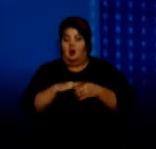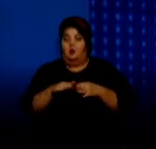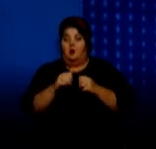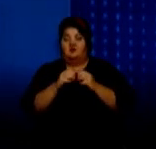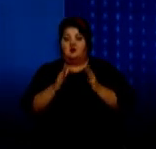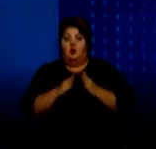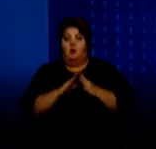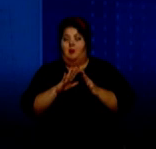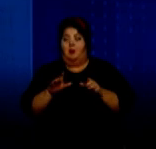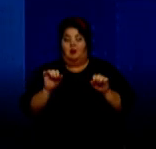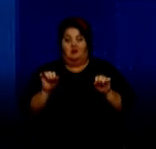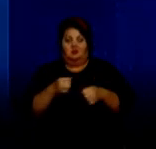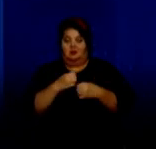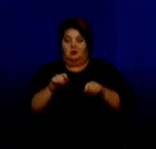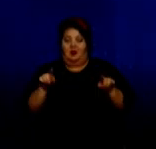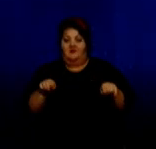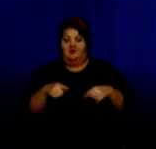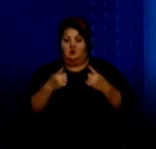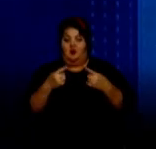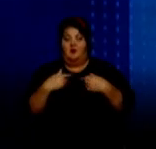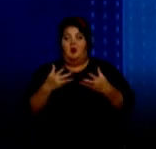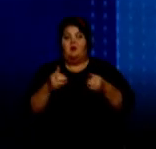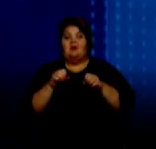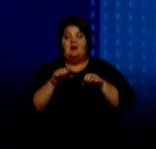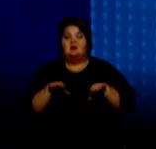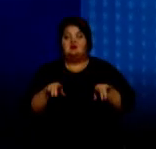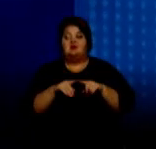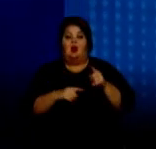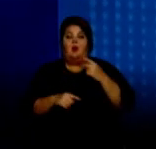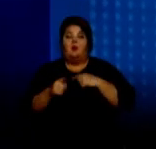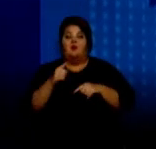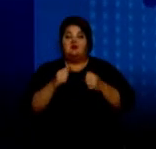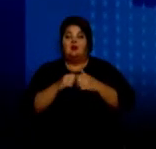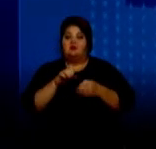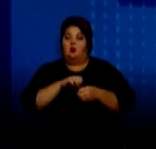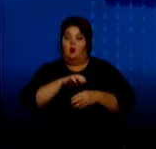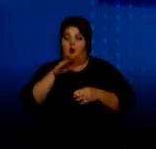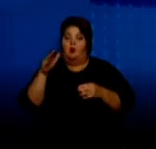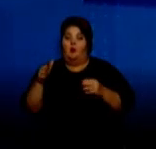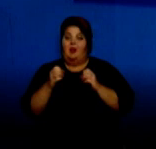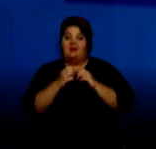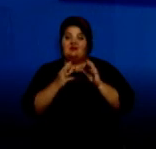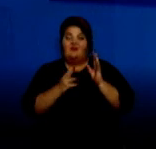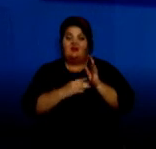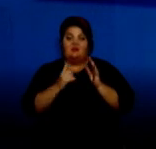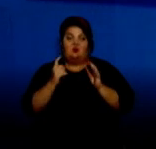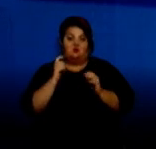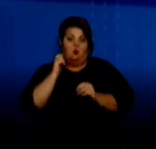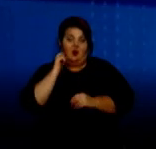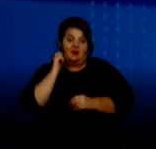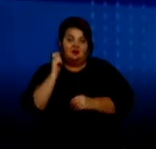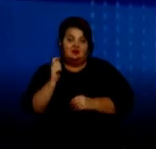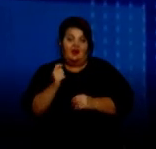не підлягає відновленню, ми прийняли рішення все ж таки повернутися до куполу 19-го століття. Ми на сьогоднішній